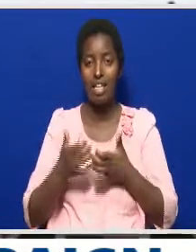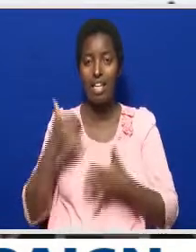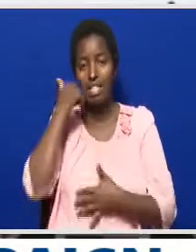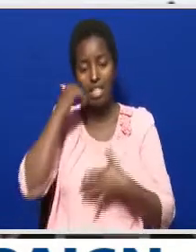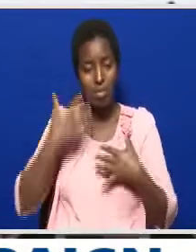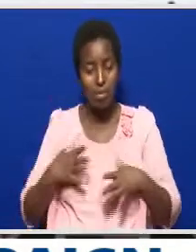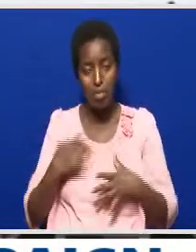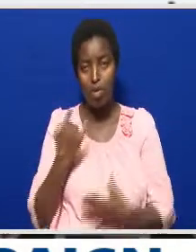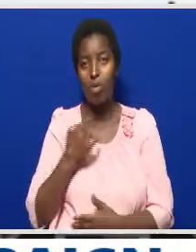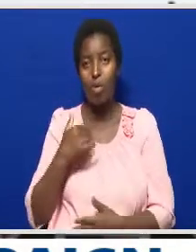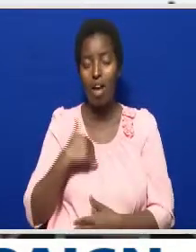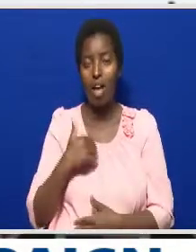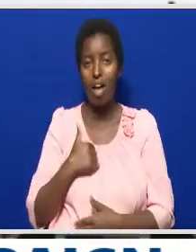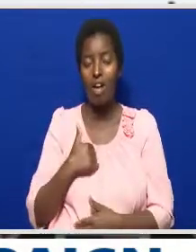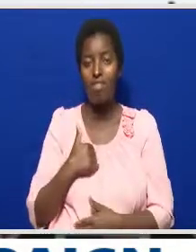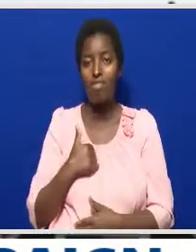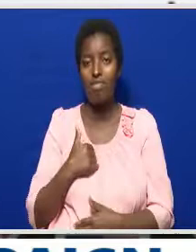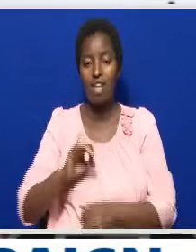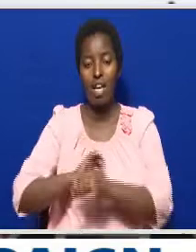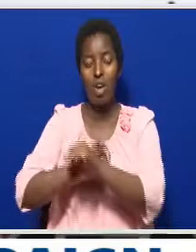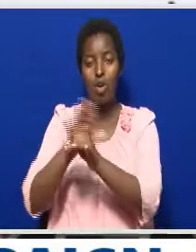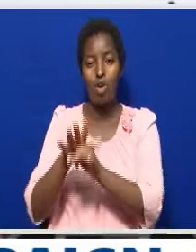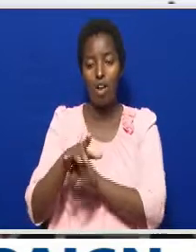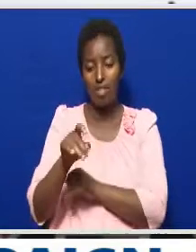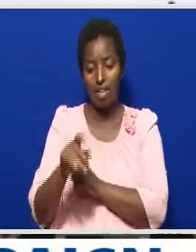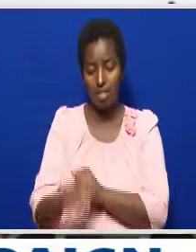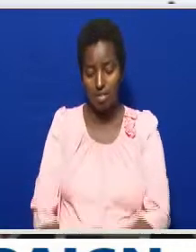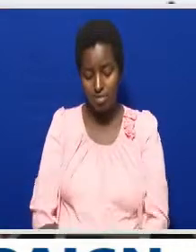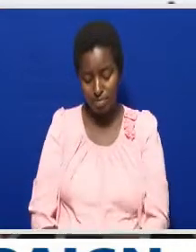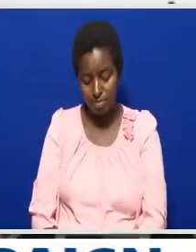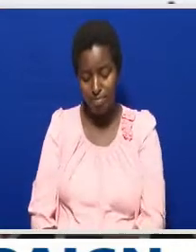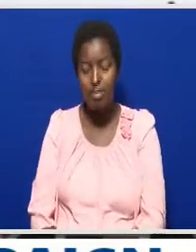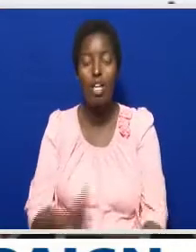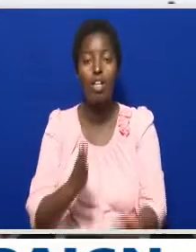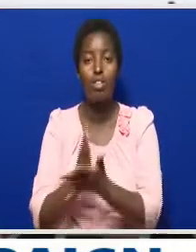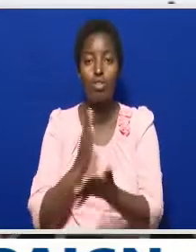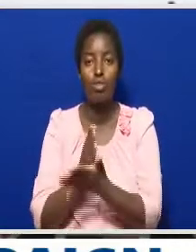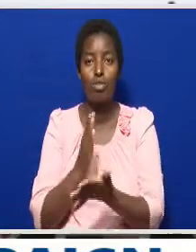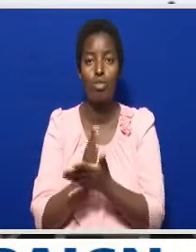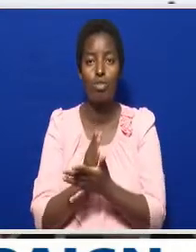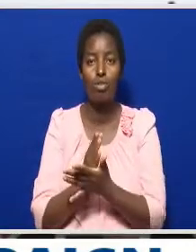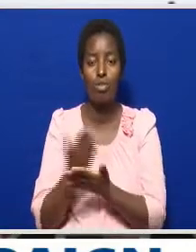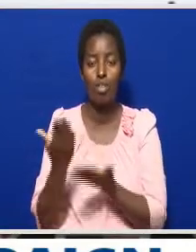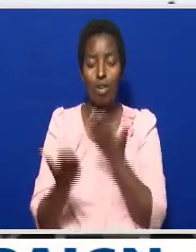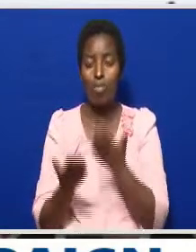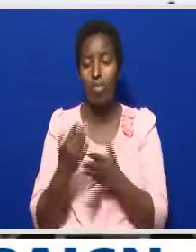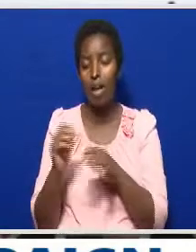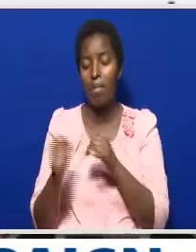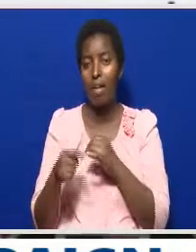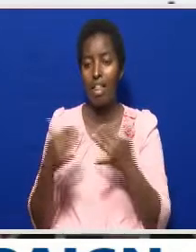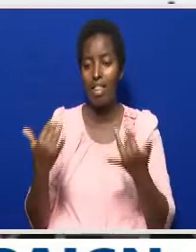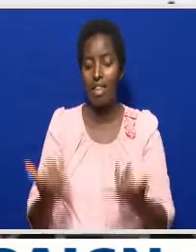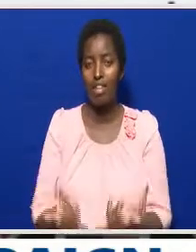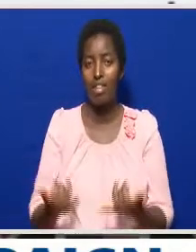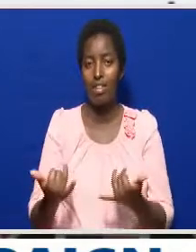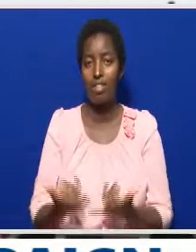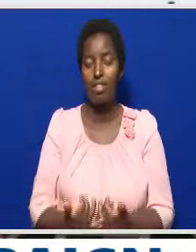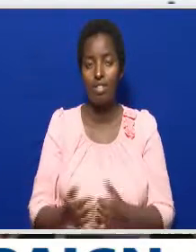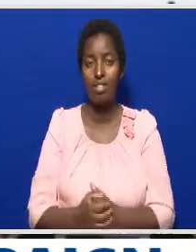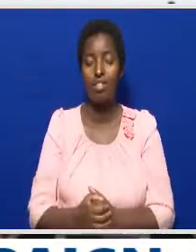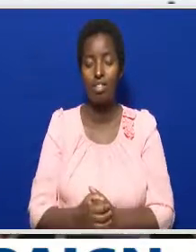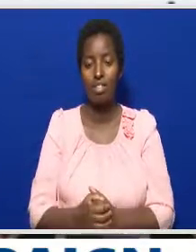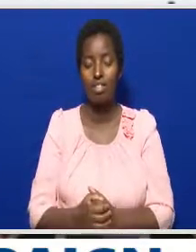sana ambao wako na ugonjwa wa COVID-19. Kwa ukweli ukilinganisha mwezi huu